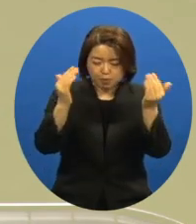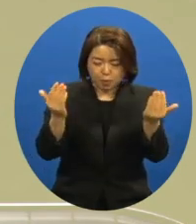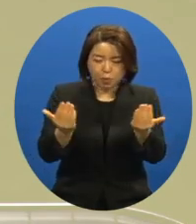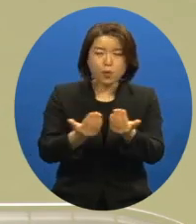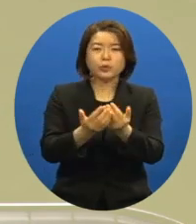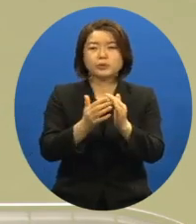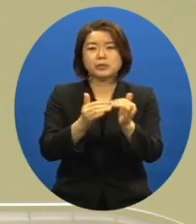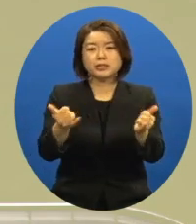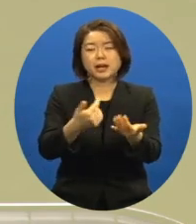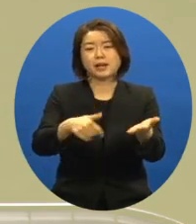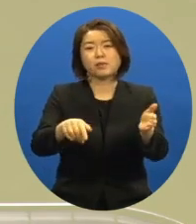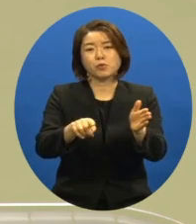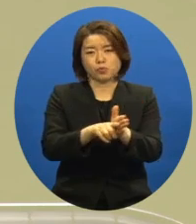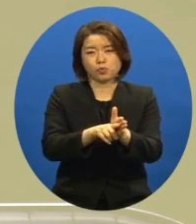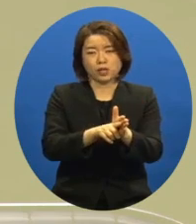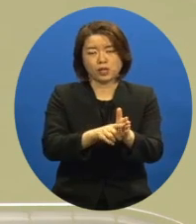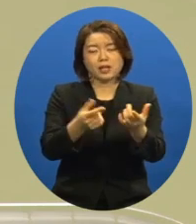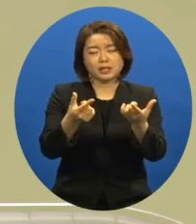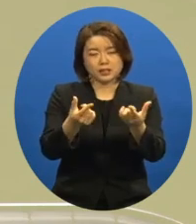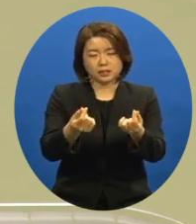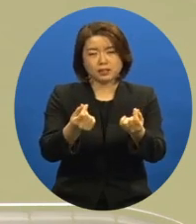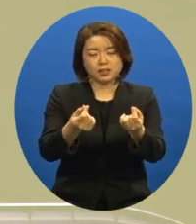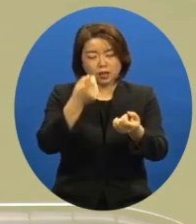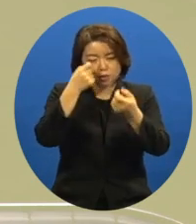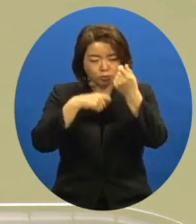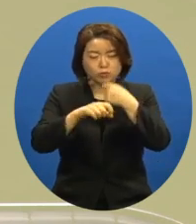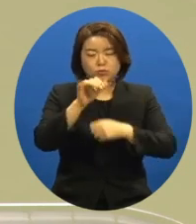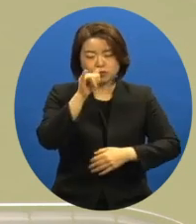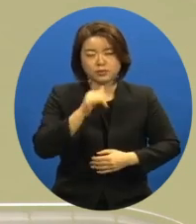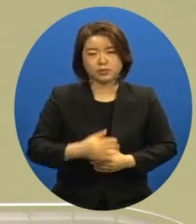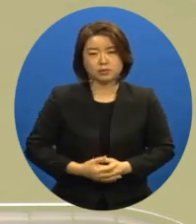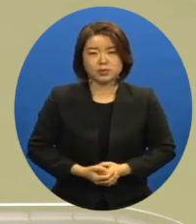이들을 위하여 그렇게 우셨던 겁니다.